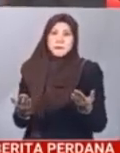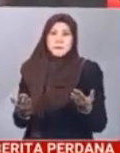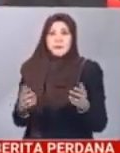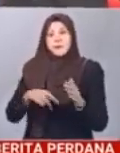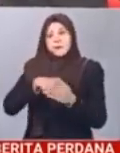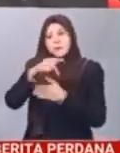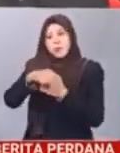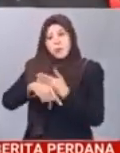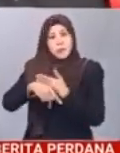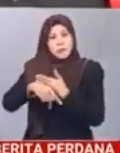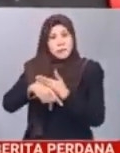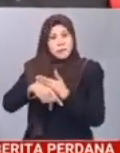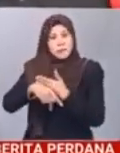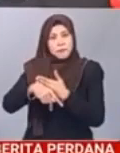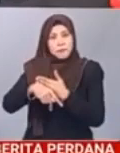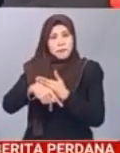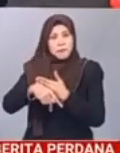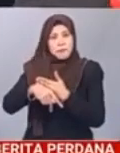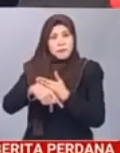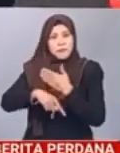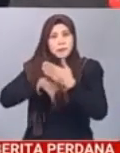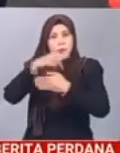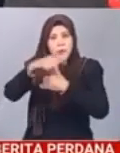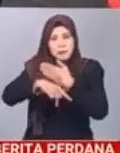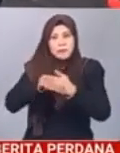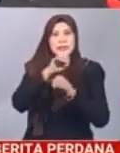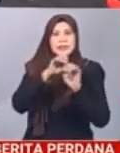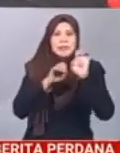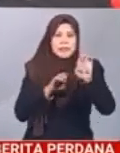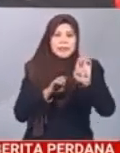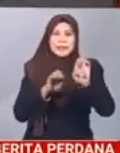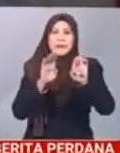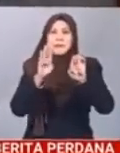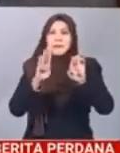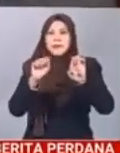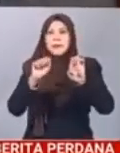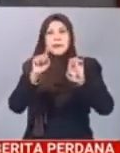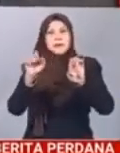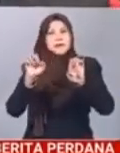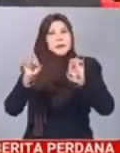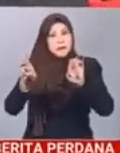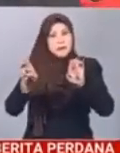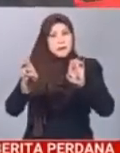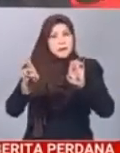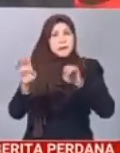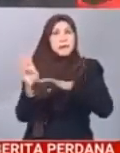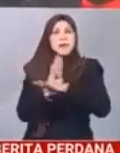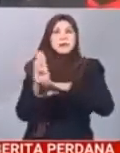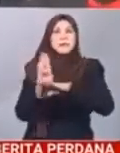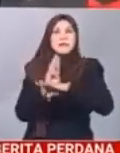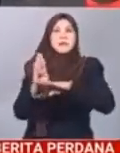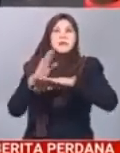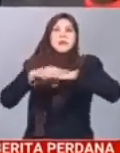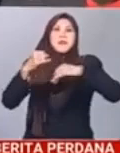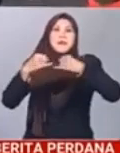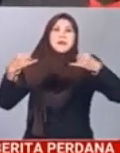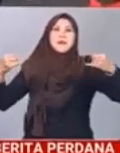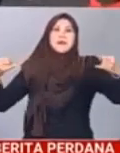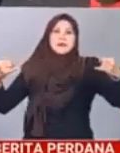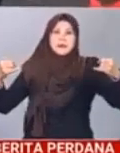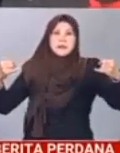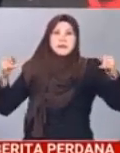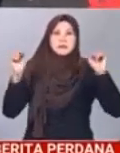program melalui ih basah ya pembinaannya Bunda Gem masuknya mereka ini boleh